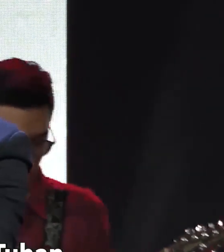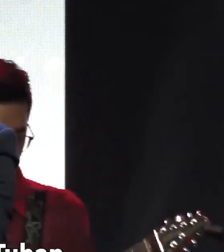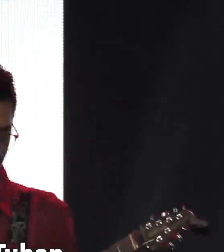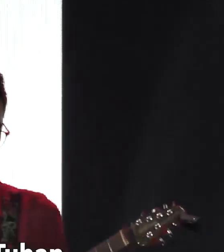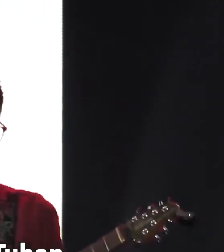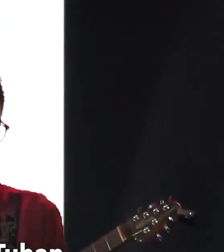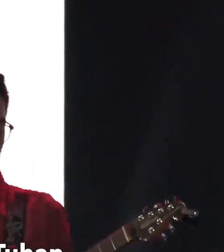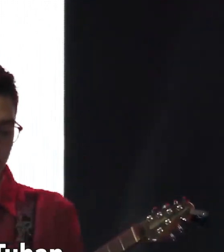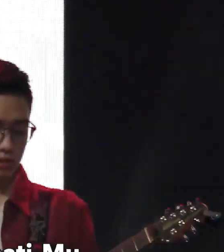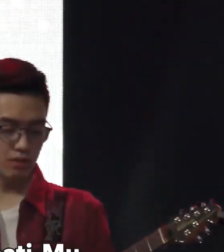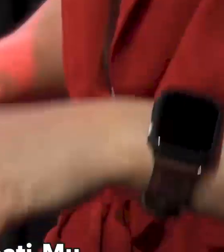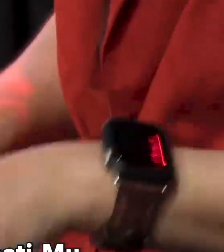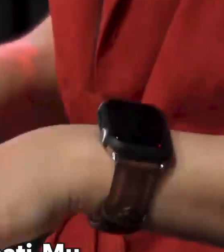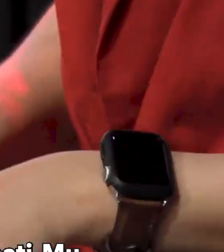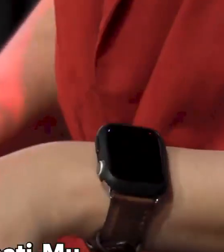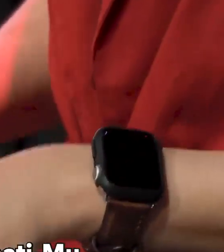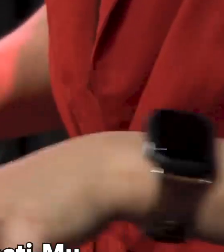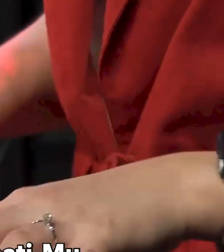rahmat-Mu Tuhan,